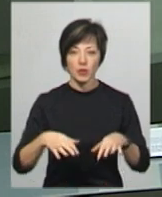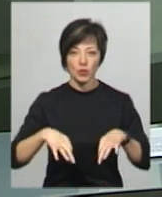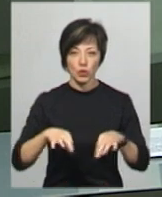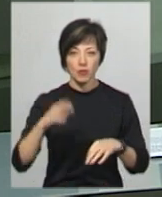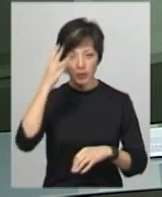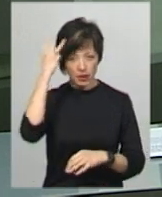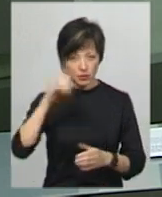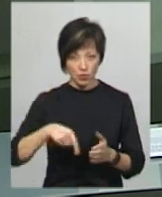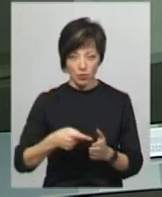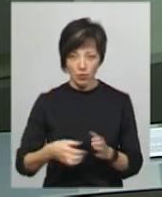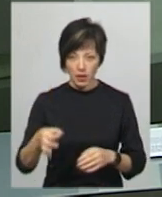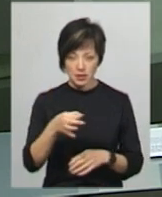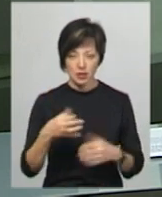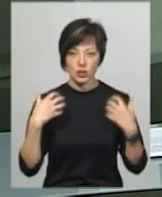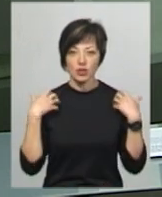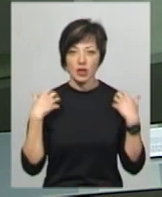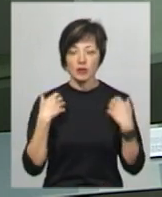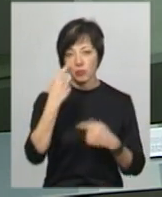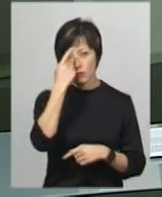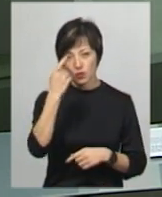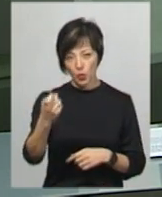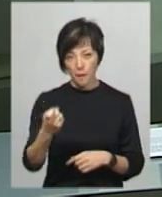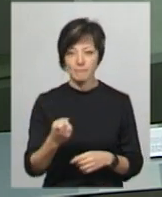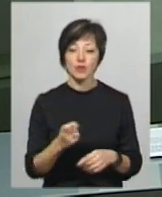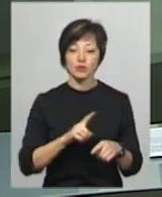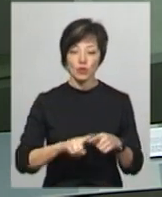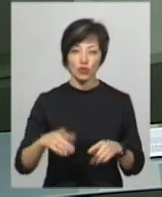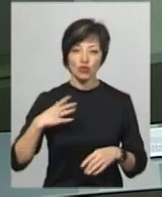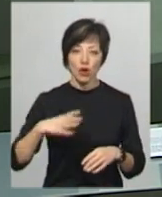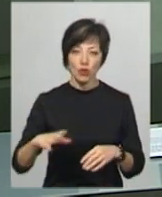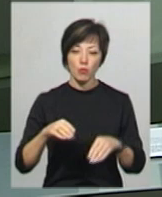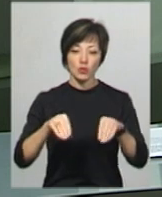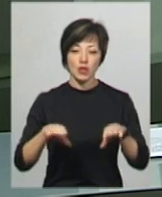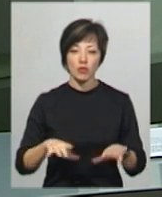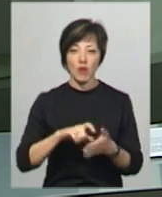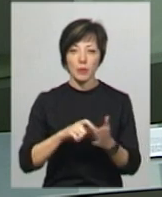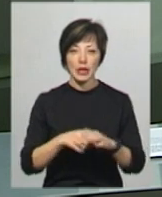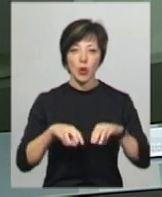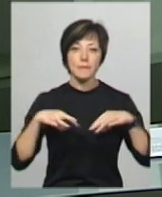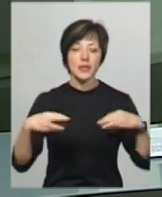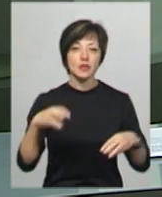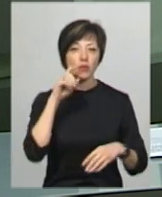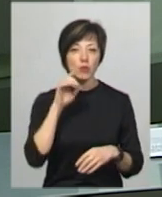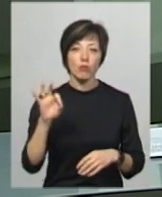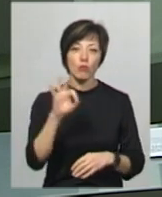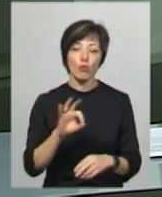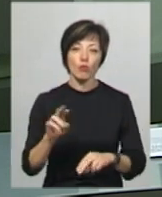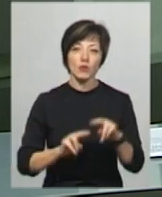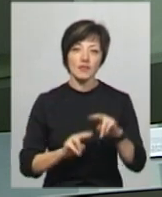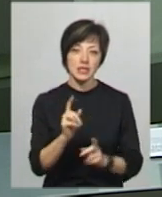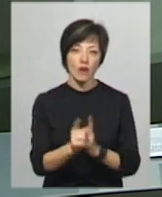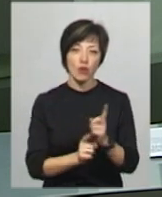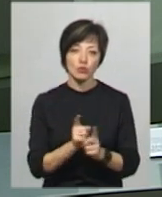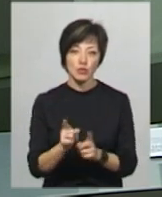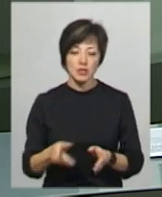Хмельницькій області, то її начальник Петро Гнедюк повідомив, з дня на день чекають постанови Кабінету міністрів України щодо будівництва та